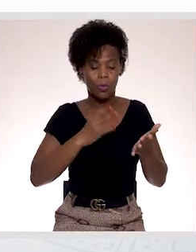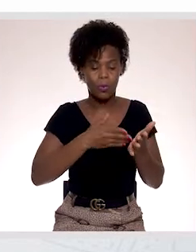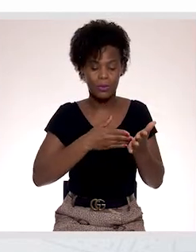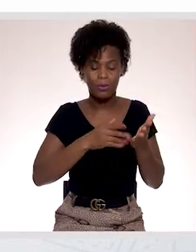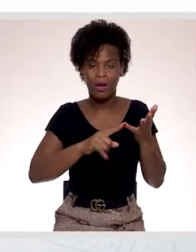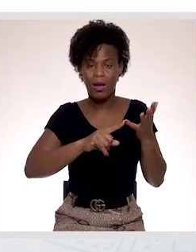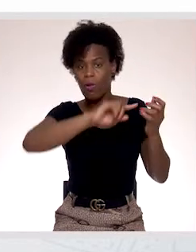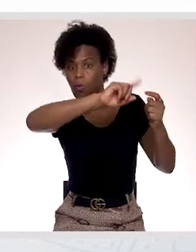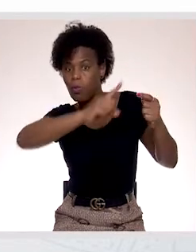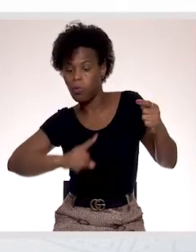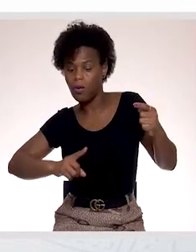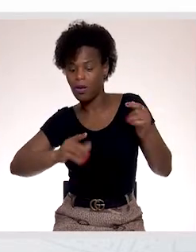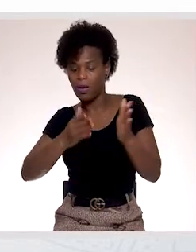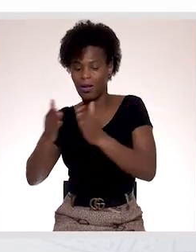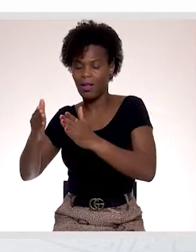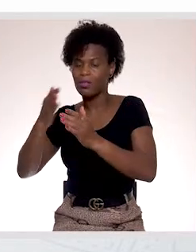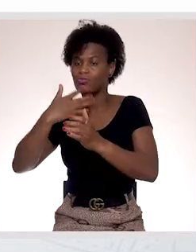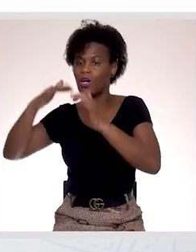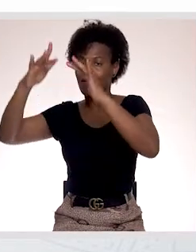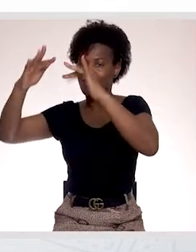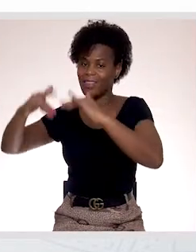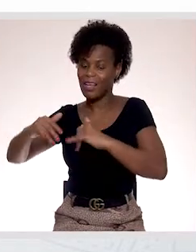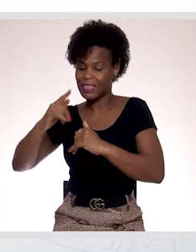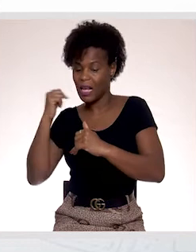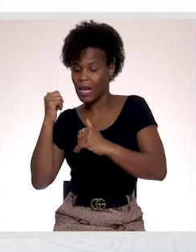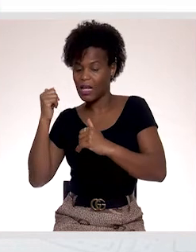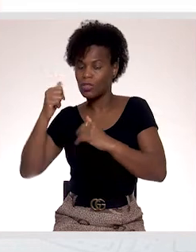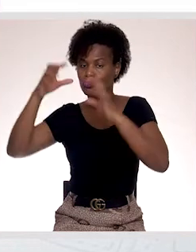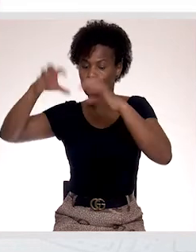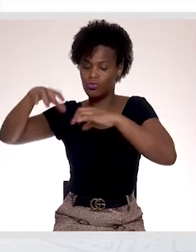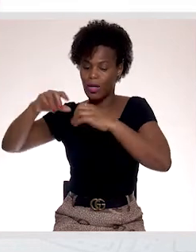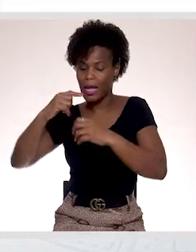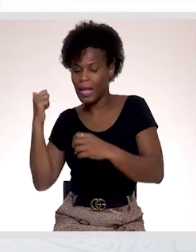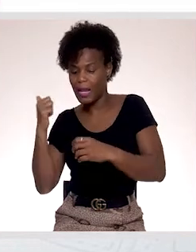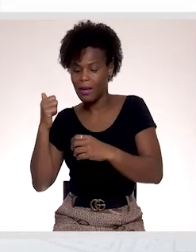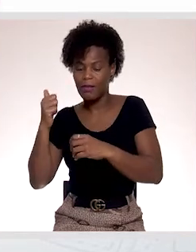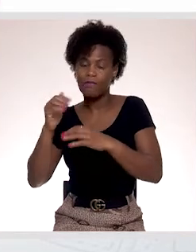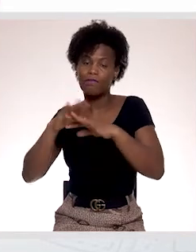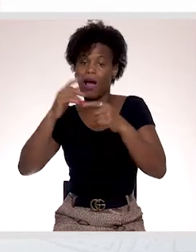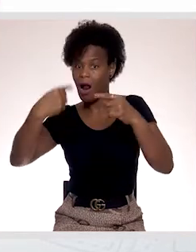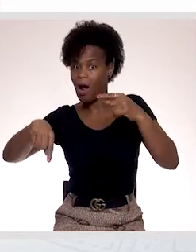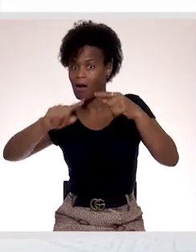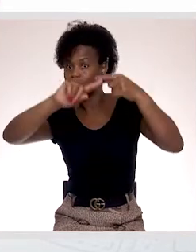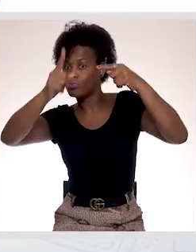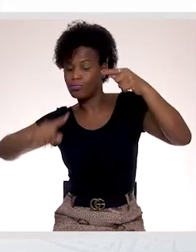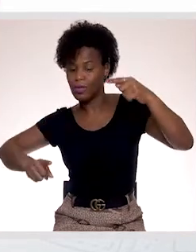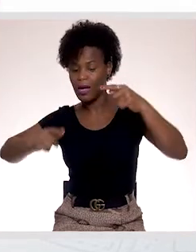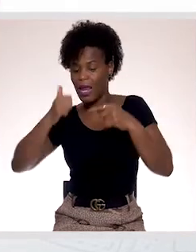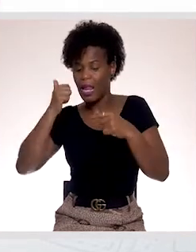il neige, il pleut, il y a de l'orage, il fait beau, il fait